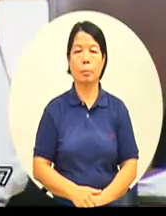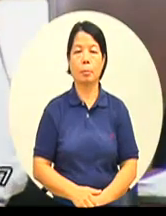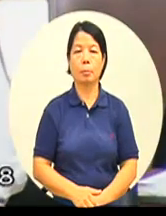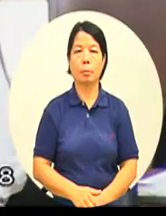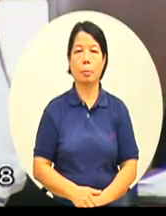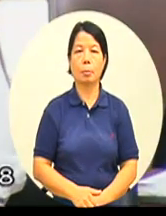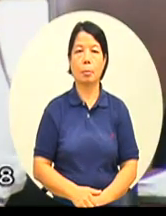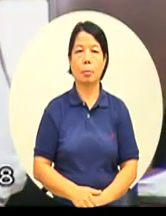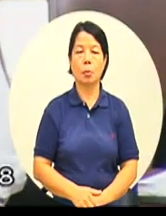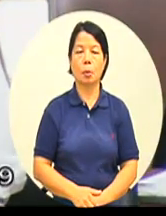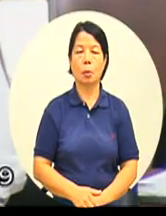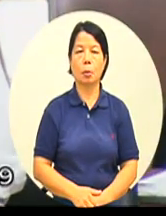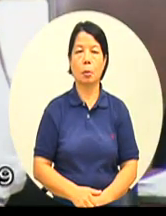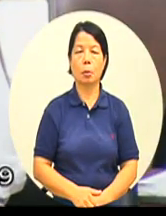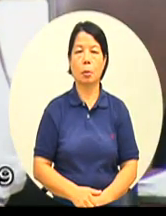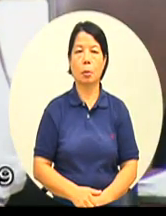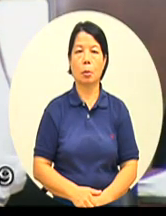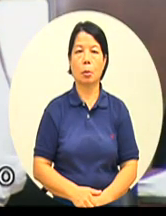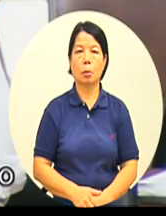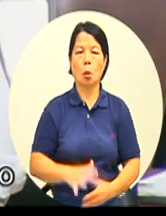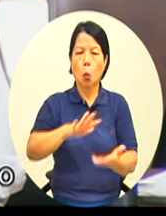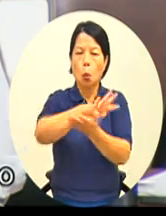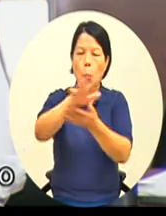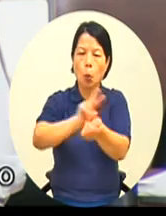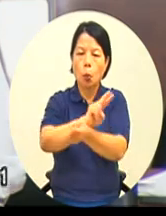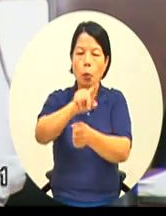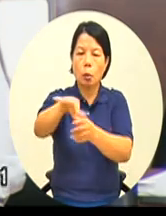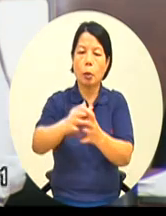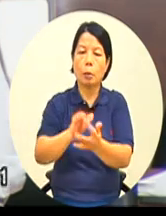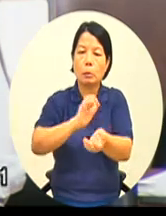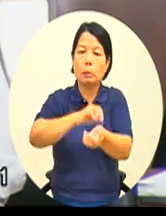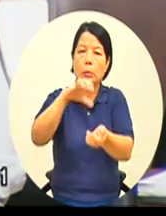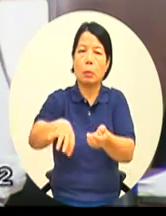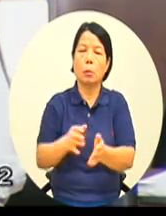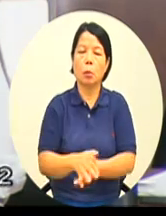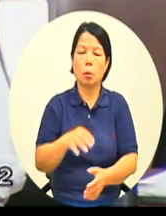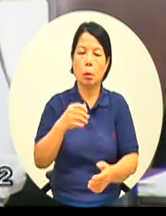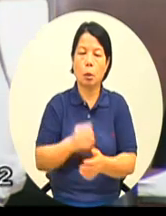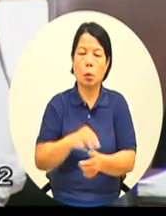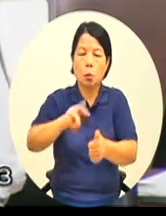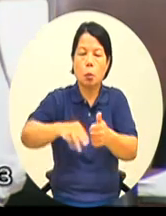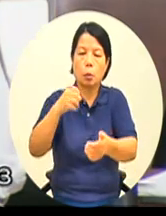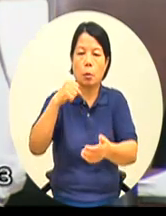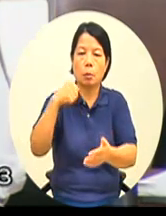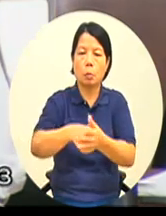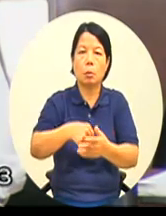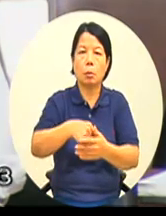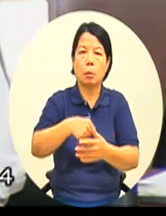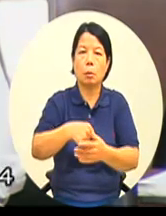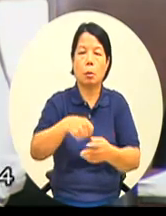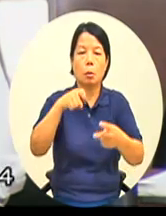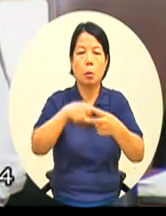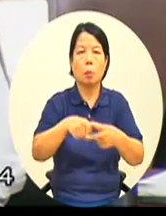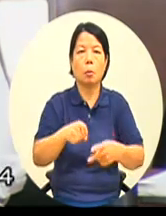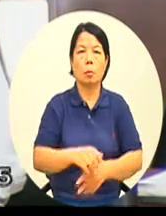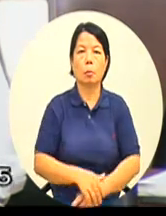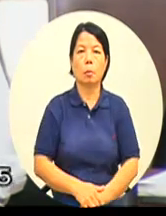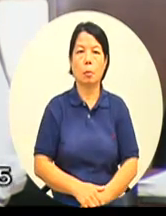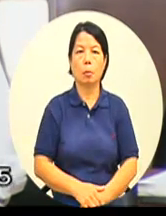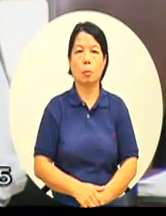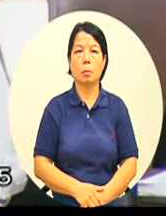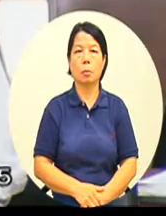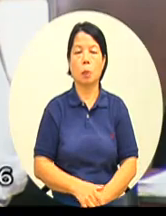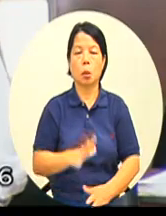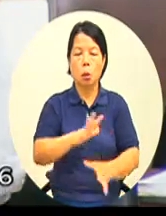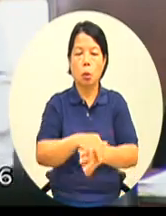还是园林有一个机构有一个医院，就是在做义工哦，在做什么大概来。包